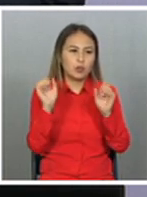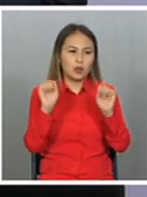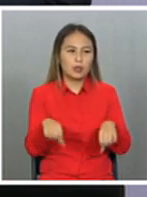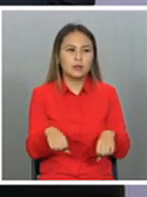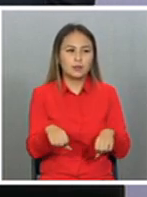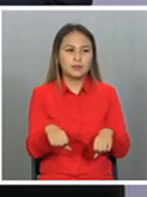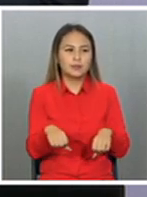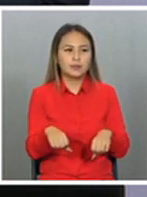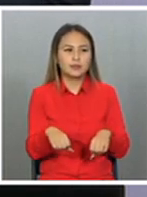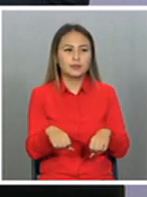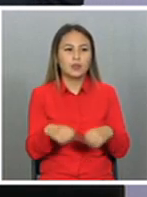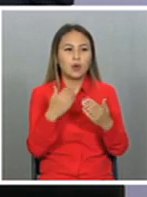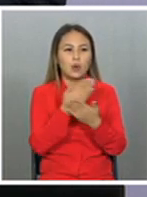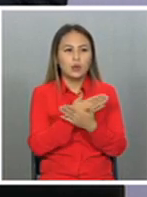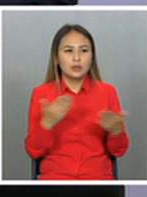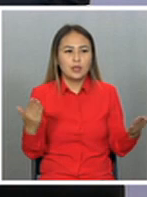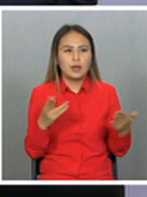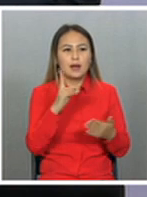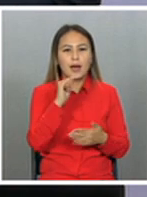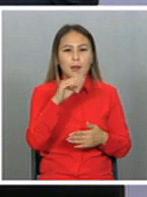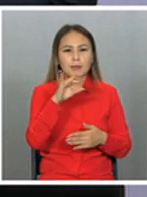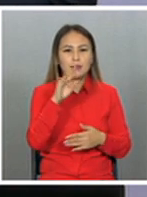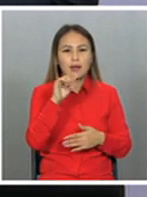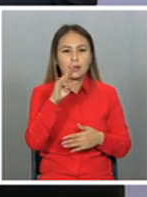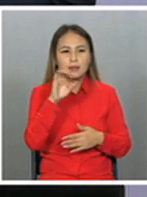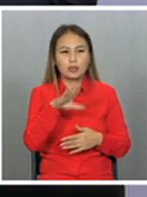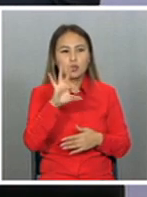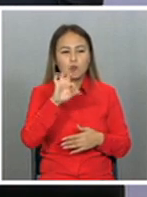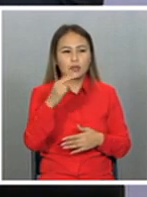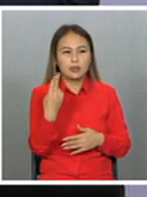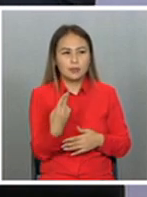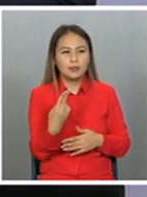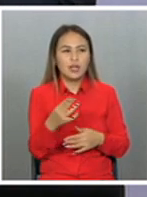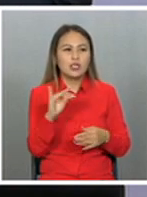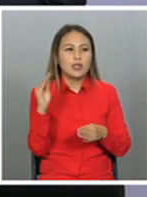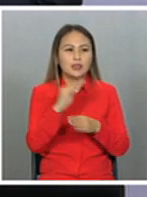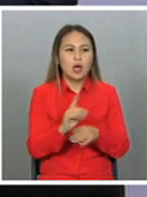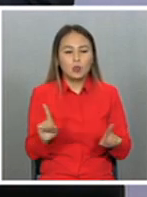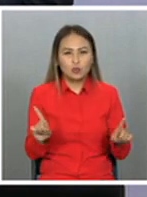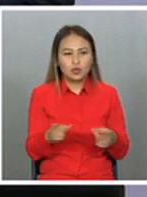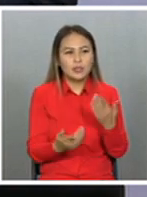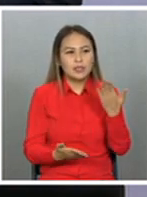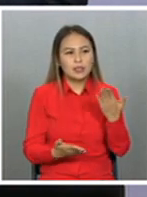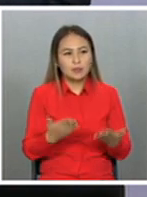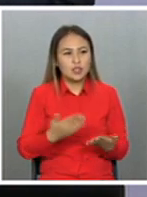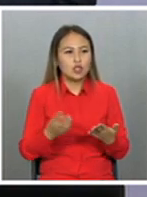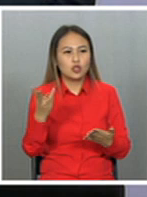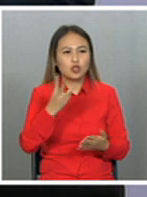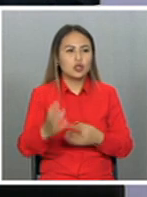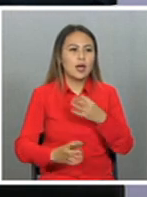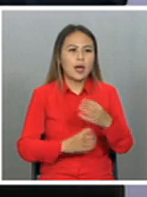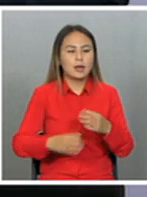болған болады. Онда біздер капиталистік мемлекеттер, социалистік мемлекеттер, сонымен қоса дамушы және үшінші әлем елдері